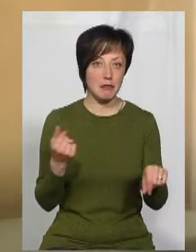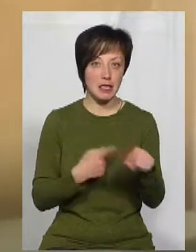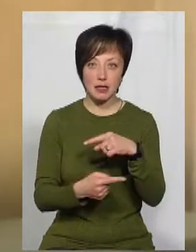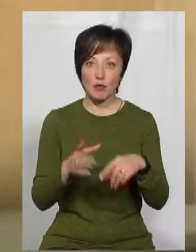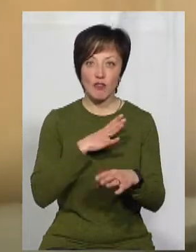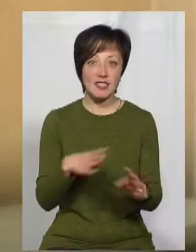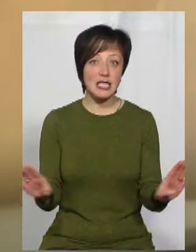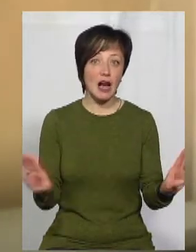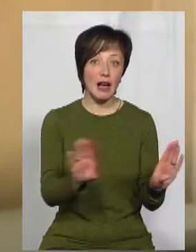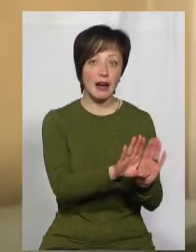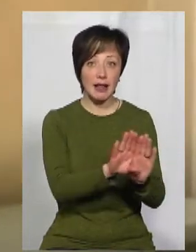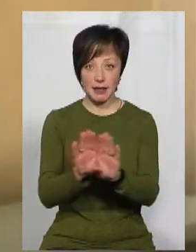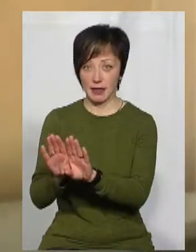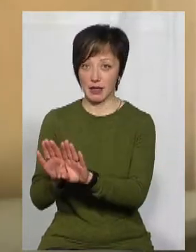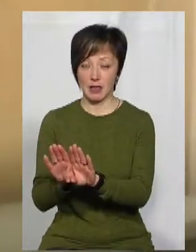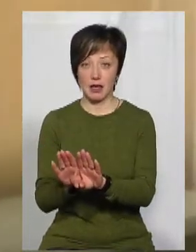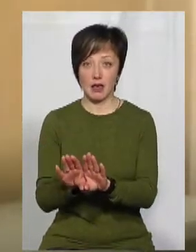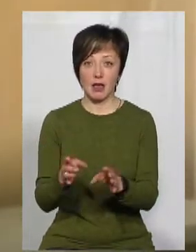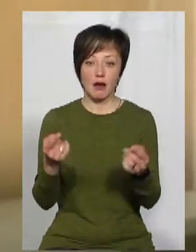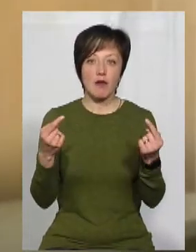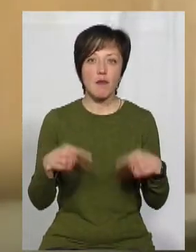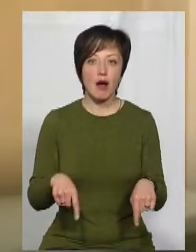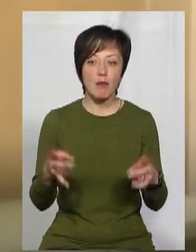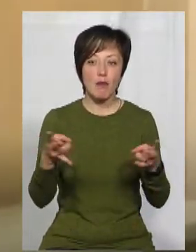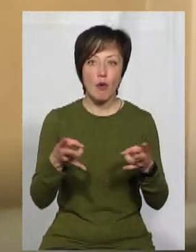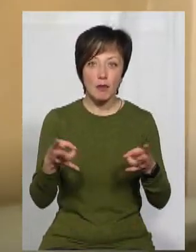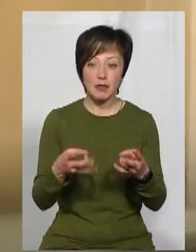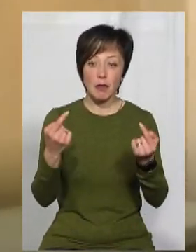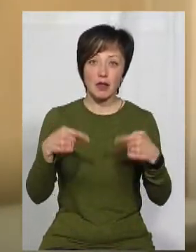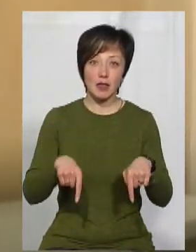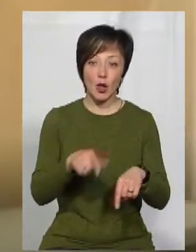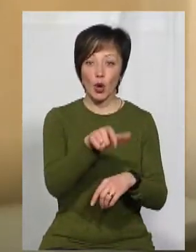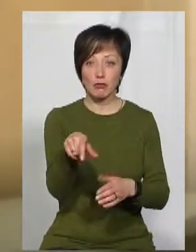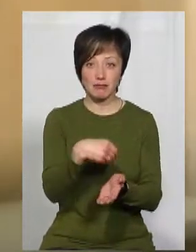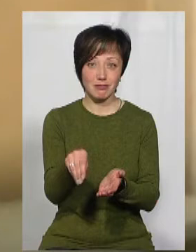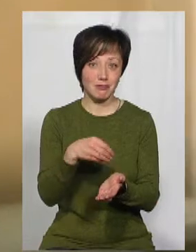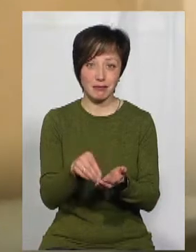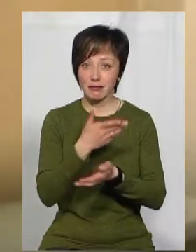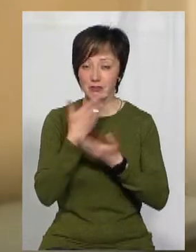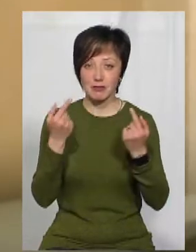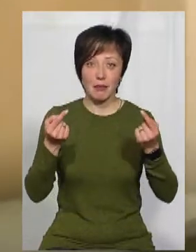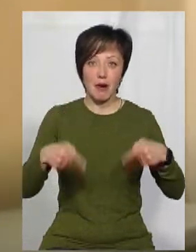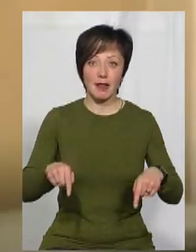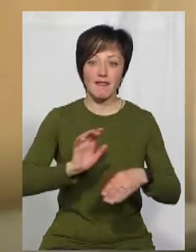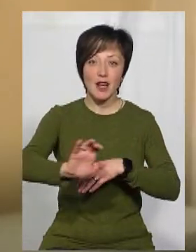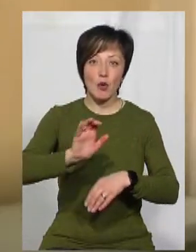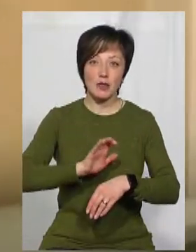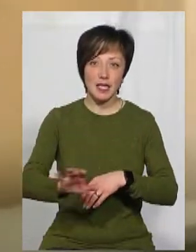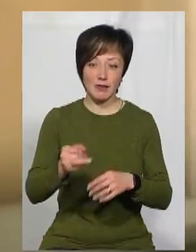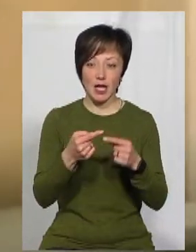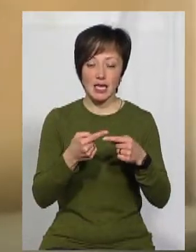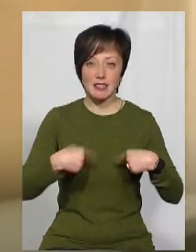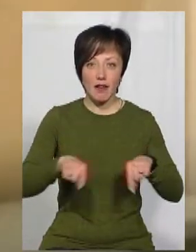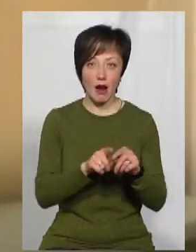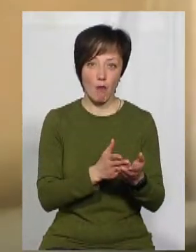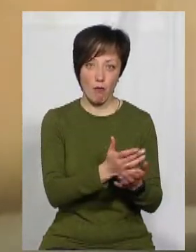а малий і середній бізнес був закритий, впав споживчий попит. Через падіння споживчого попиту падає і виробництво, і сфера